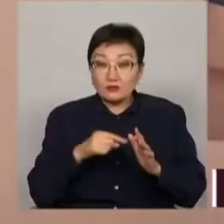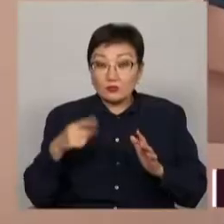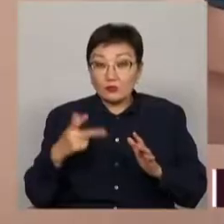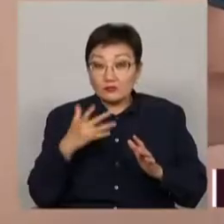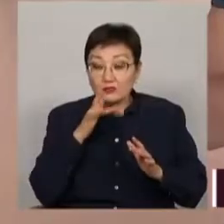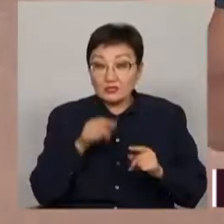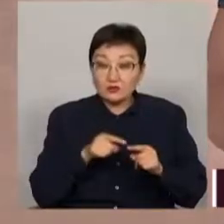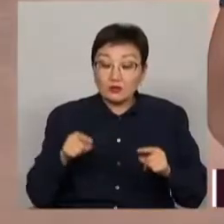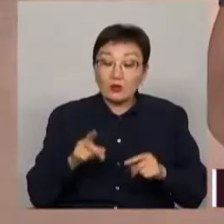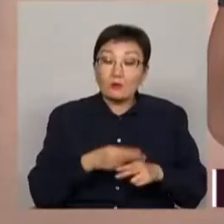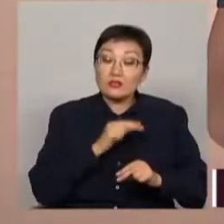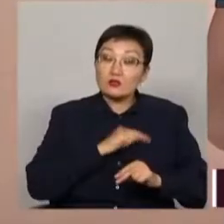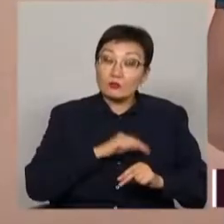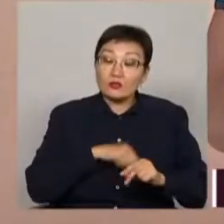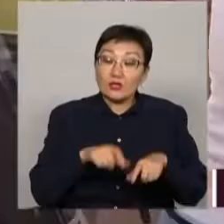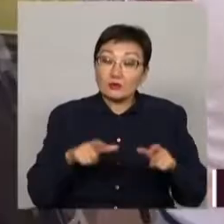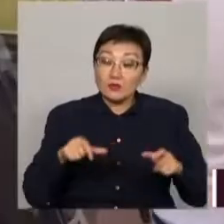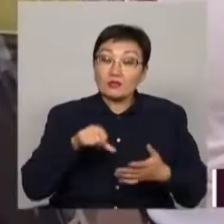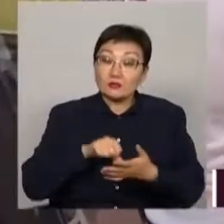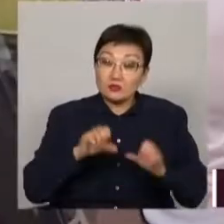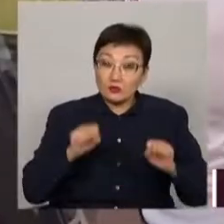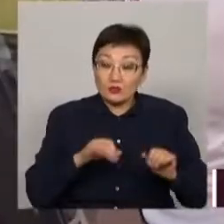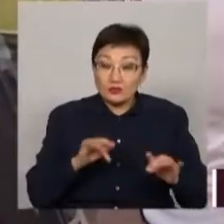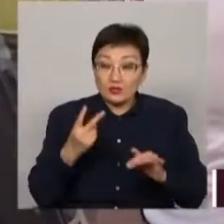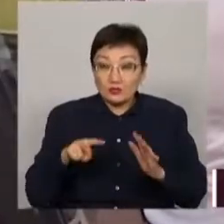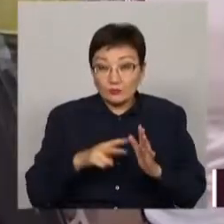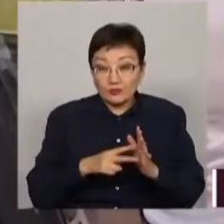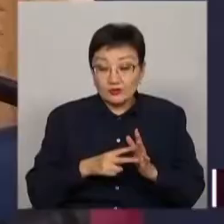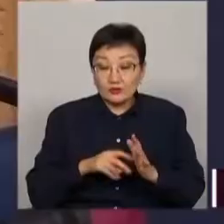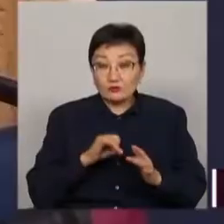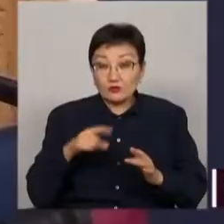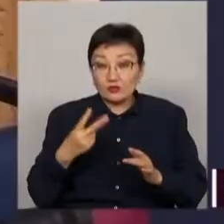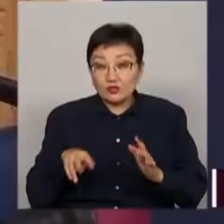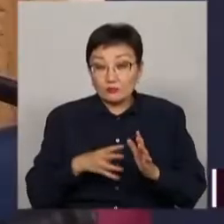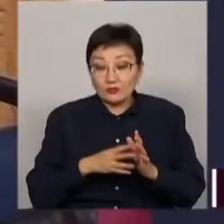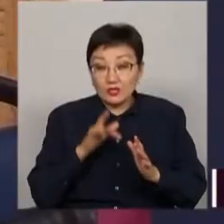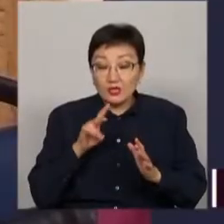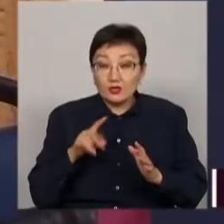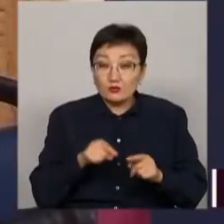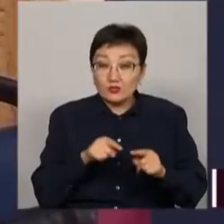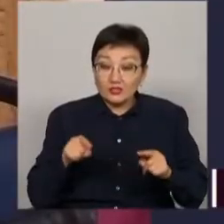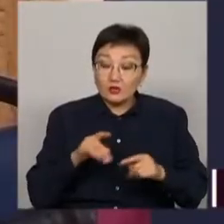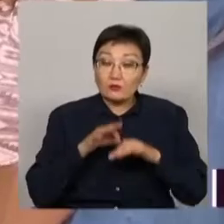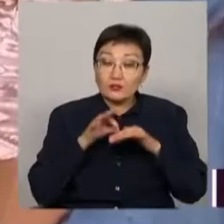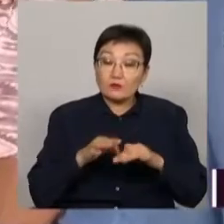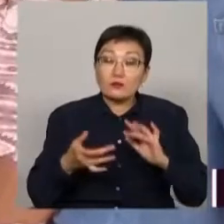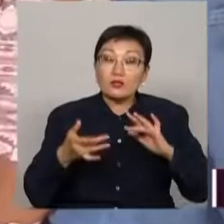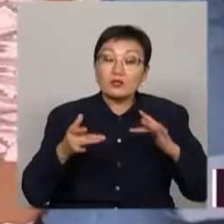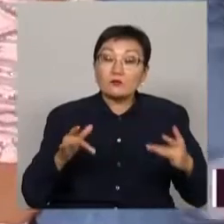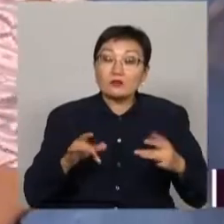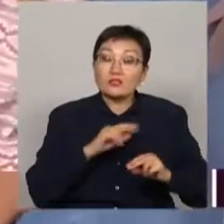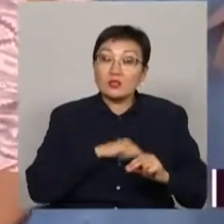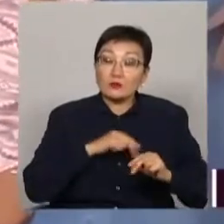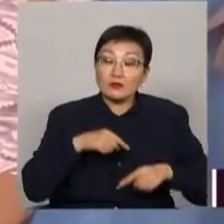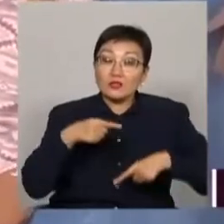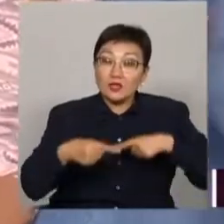жас аралығындағы жұмыссыз азаматтар қатысады. Шара 27 және 29 маусым аралығында өтеді. Электронды еңбек биржасы